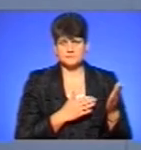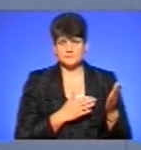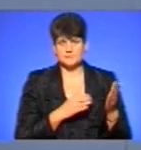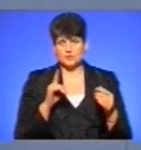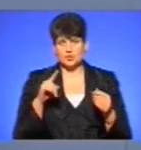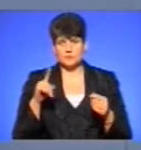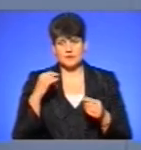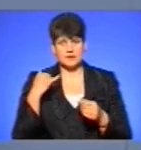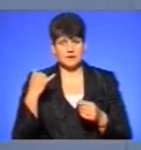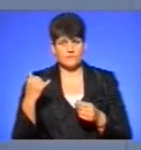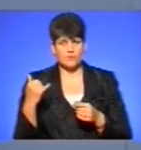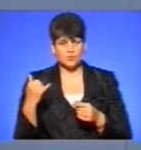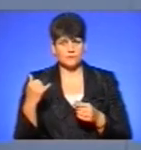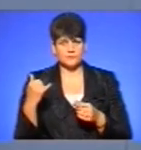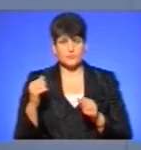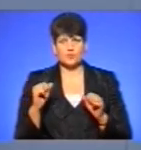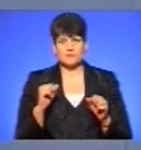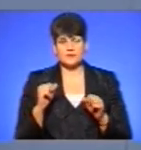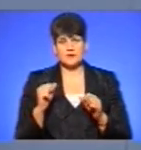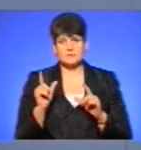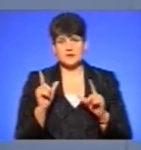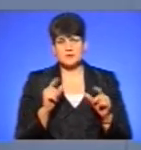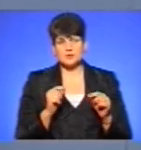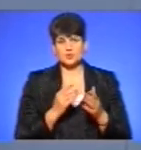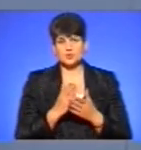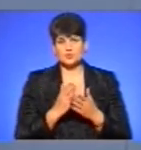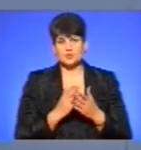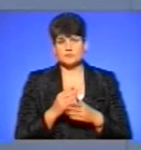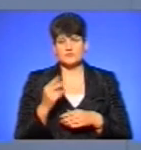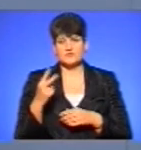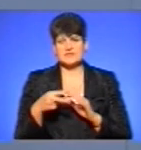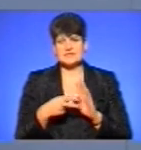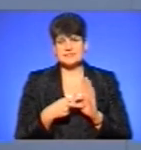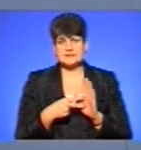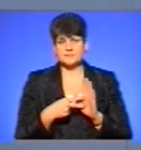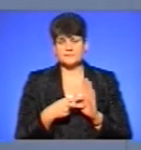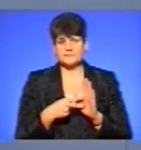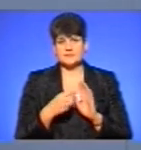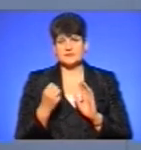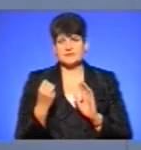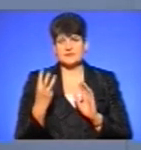номер телефону в управлінні Державної міграційної служби в Тернопільській області